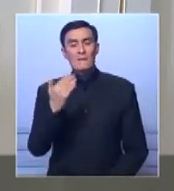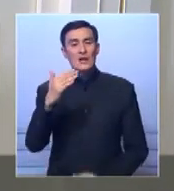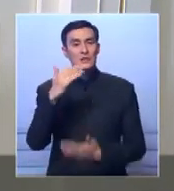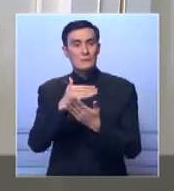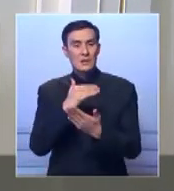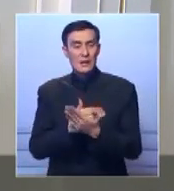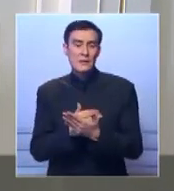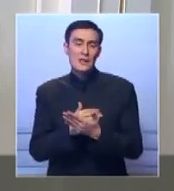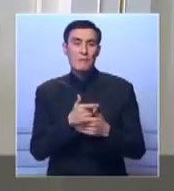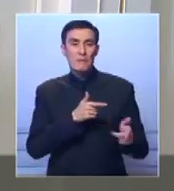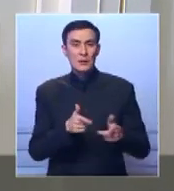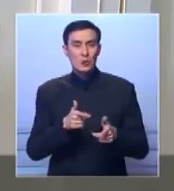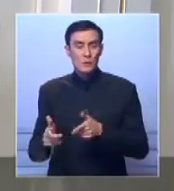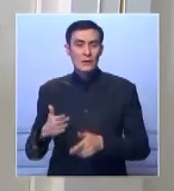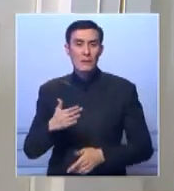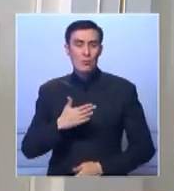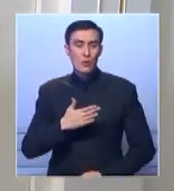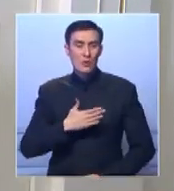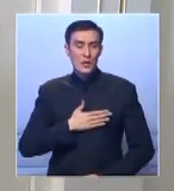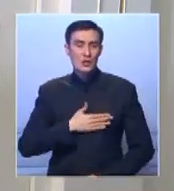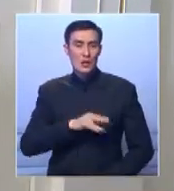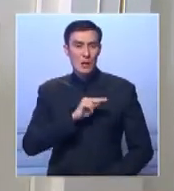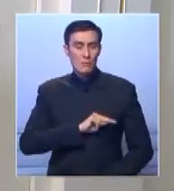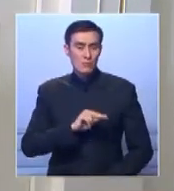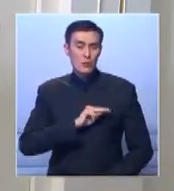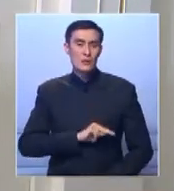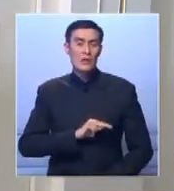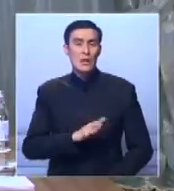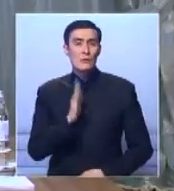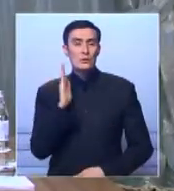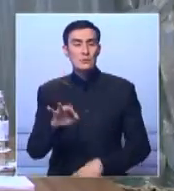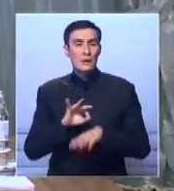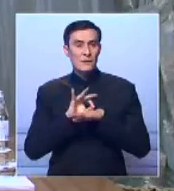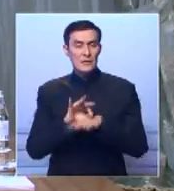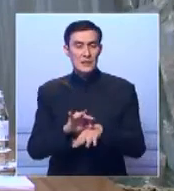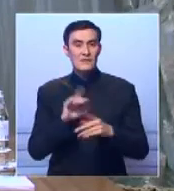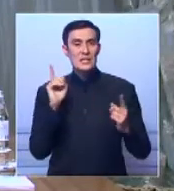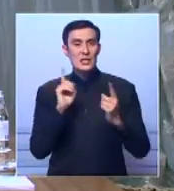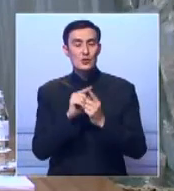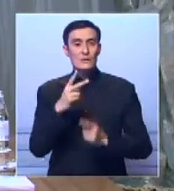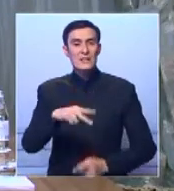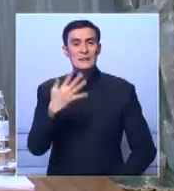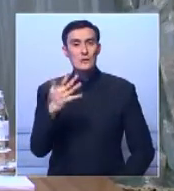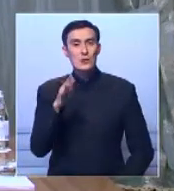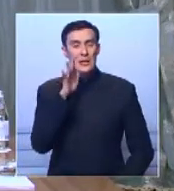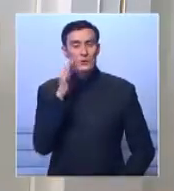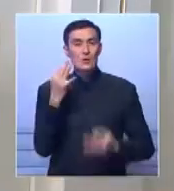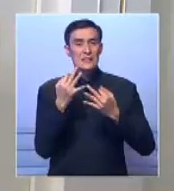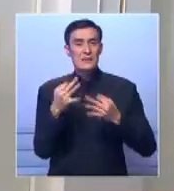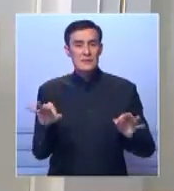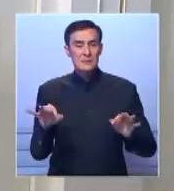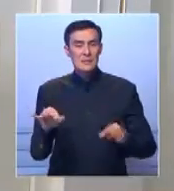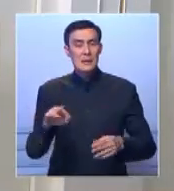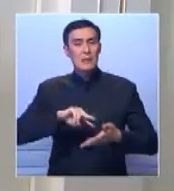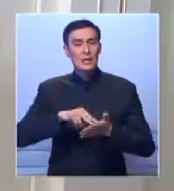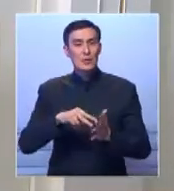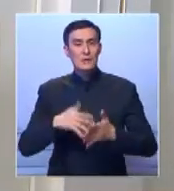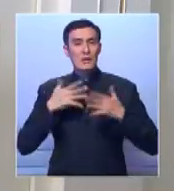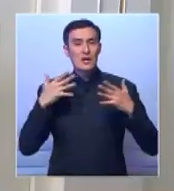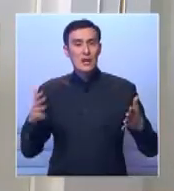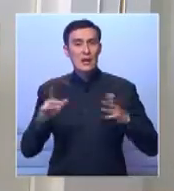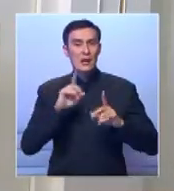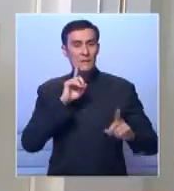графика, нашей подготовки по нашей линии к проведению к встрече 25-летней независимости нашей страны. Планируем большую